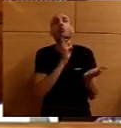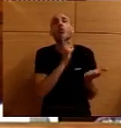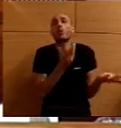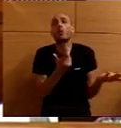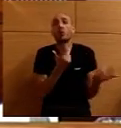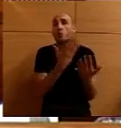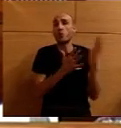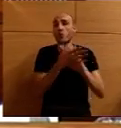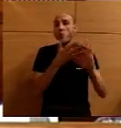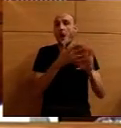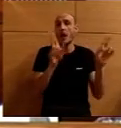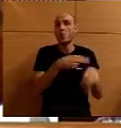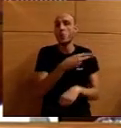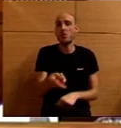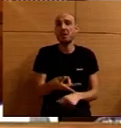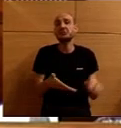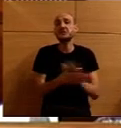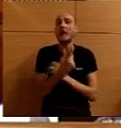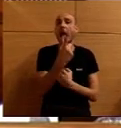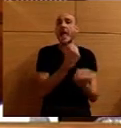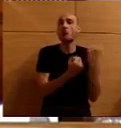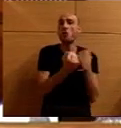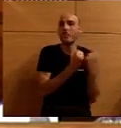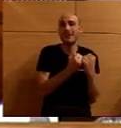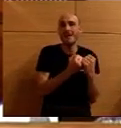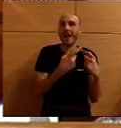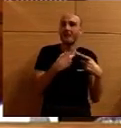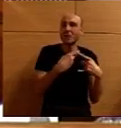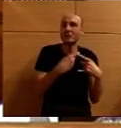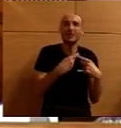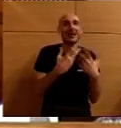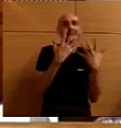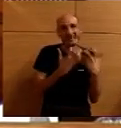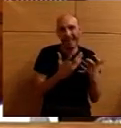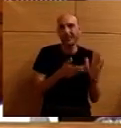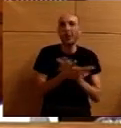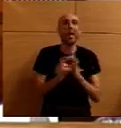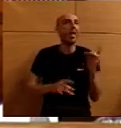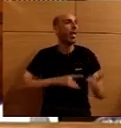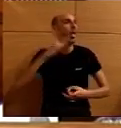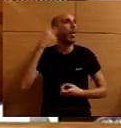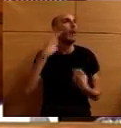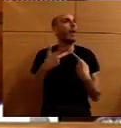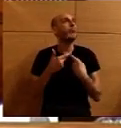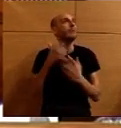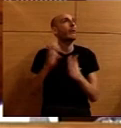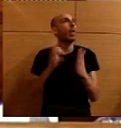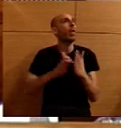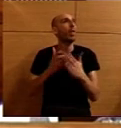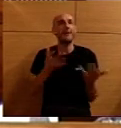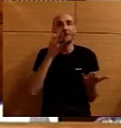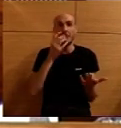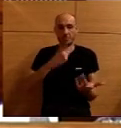de l'economia és un tema molt seriós. No es pot despatxar d'una forma frívola amb rebaixes d'impostos que efectivament a